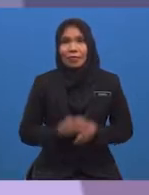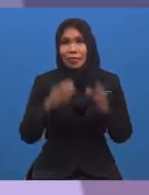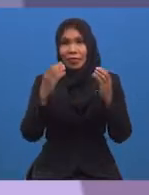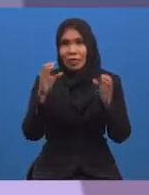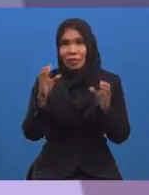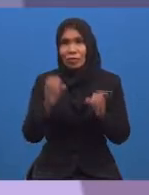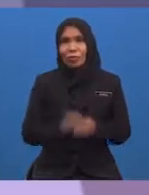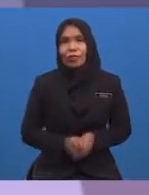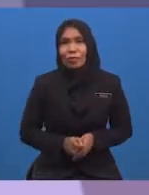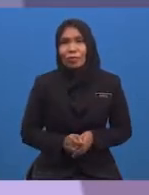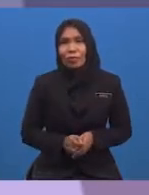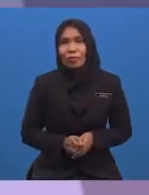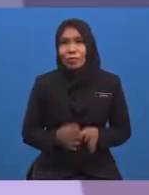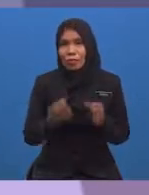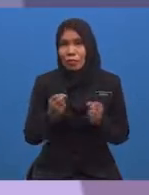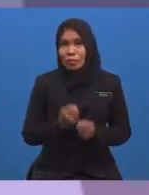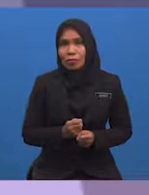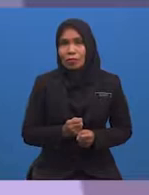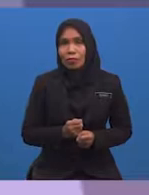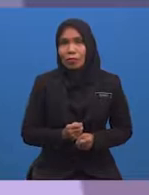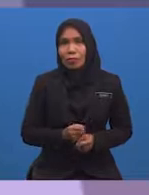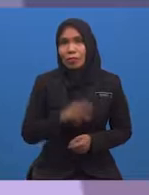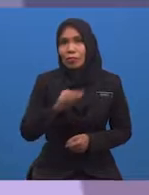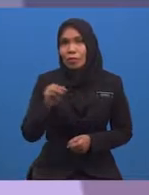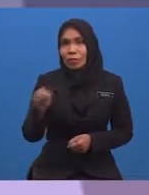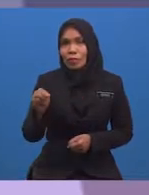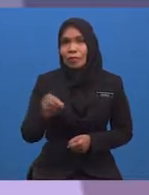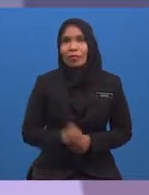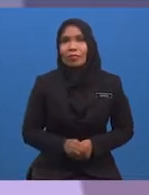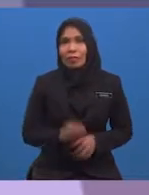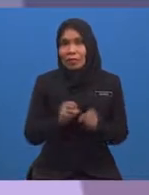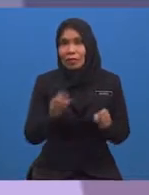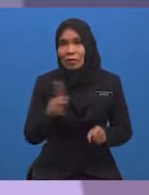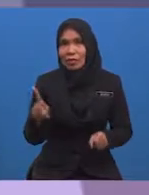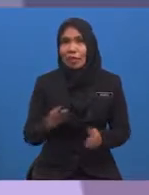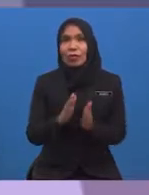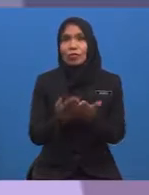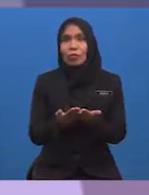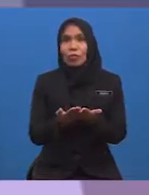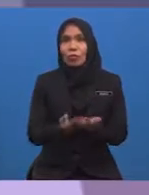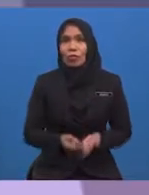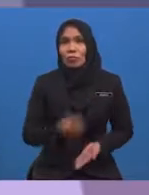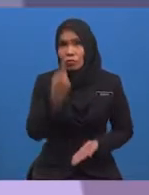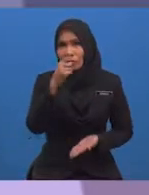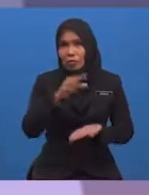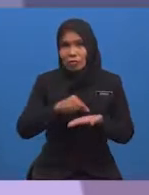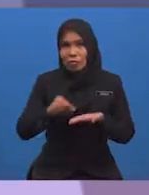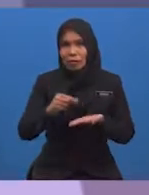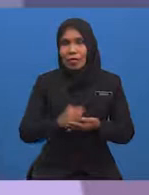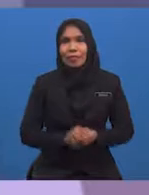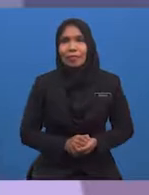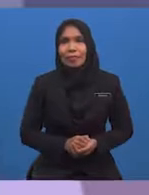Cikgu syorkan agar murid-murid sediakan buku nota dan pen untuk mencatat